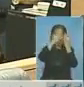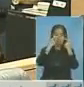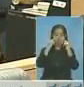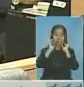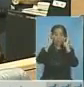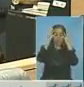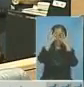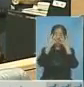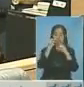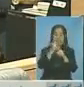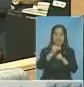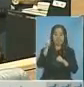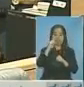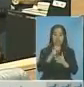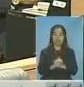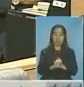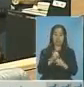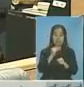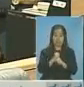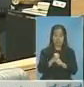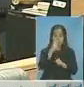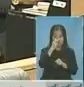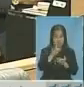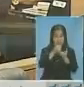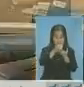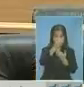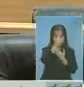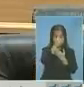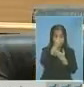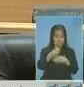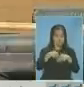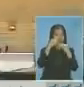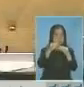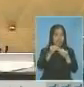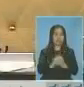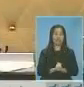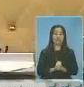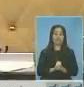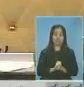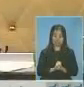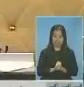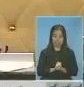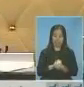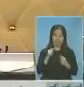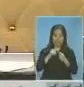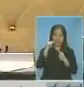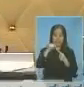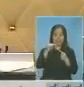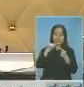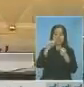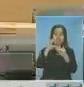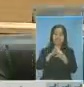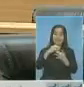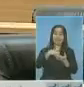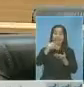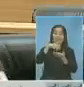ลอกหมดหน้าพังหมดมันคุ้มกันไหมคะถ้ามาทาลองเอาไปทาไหมคะเดี๋ยวฉันจะให้อันนี้นะคะคือดิฉันก็อยาก